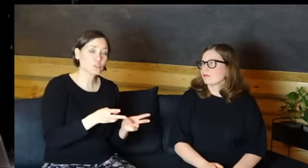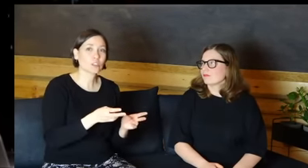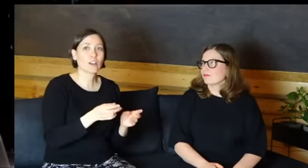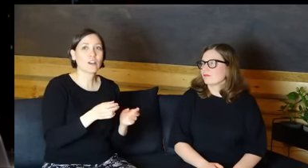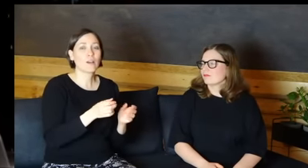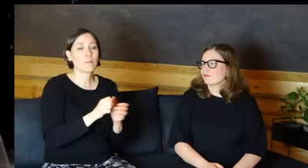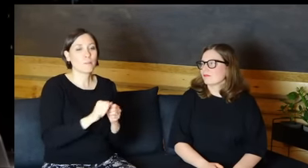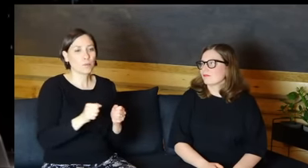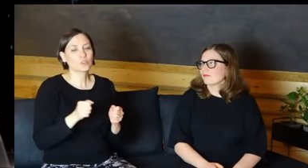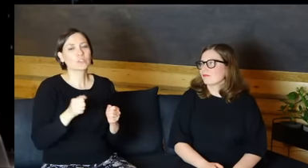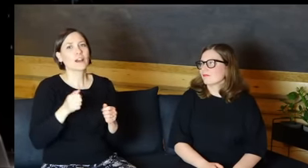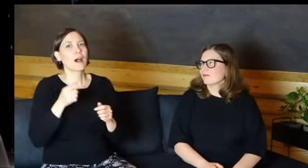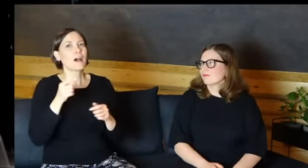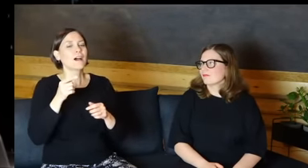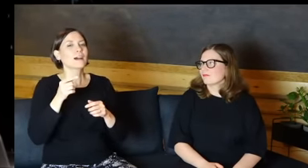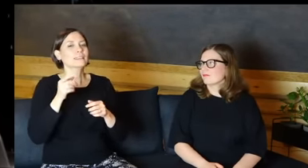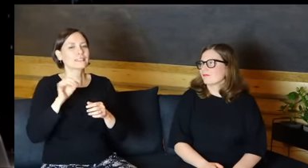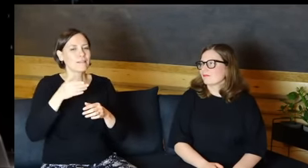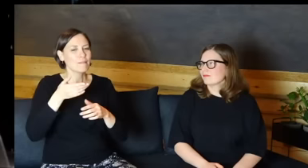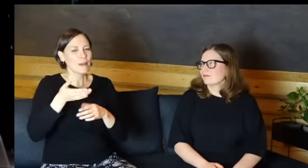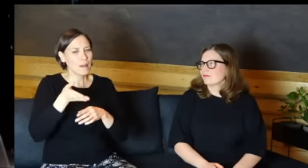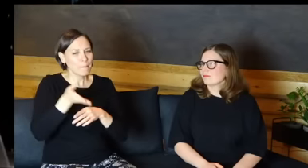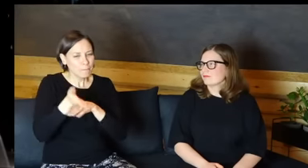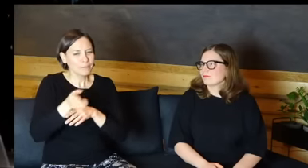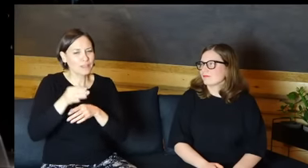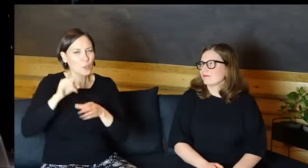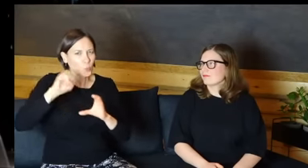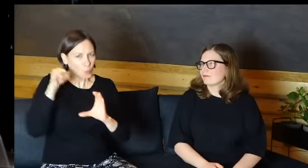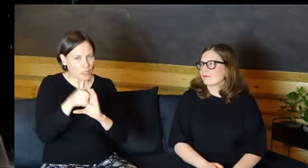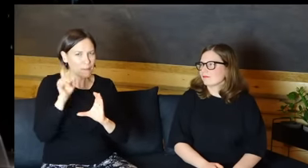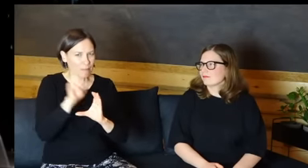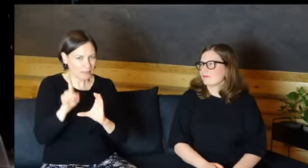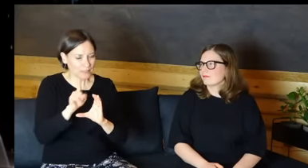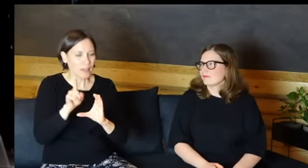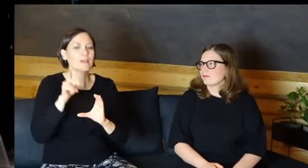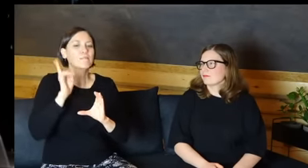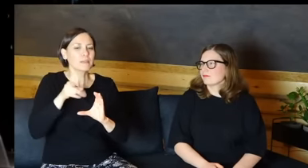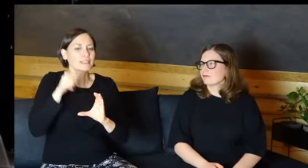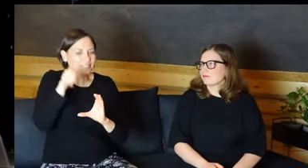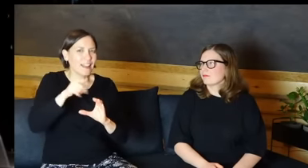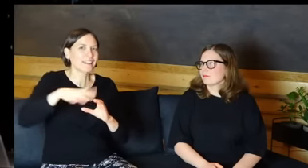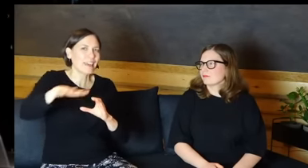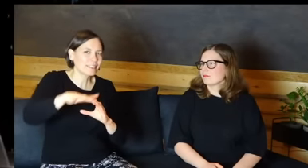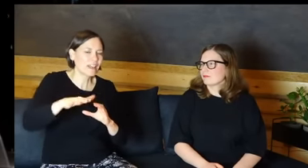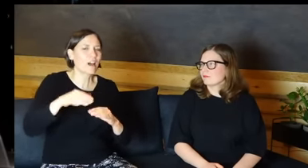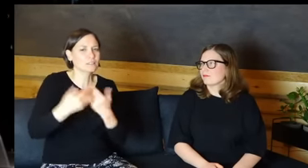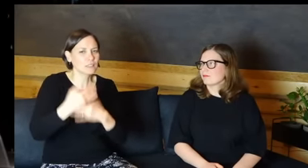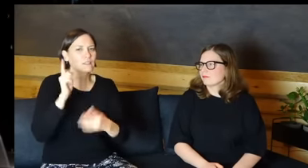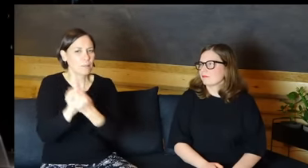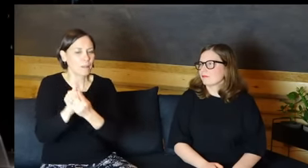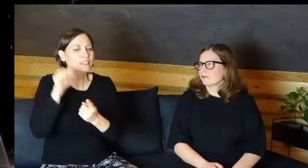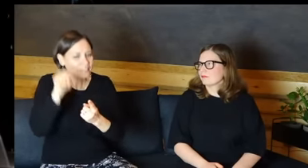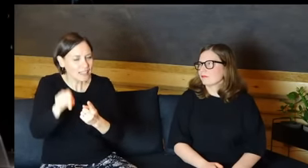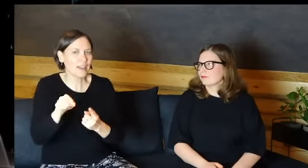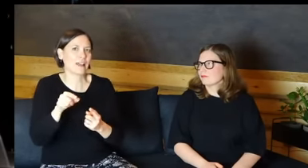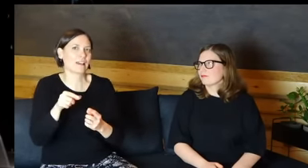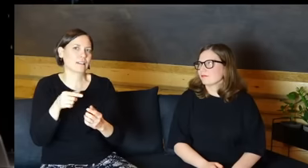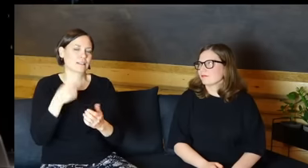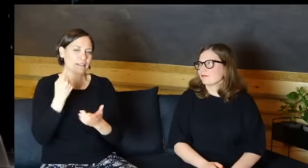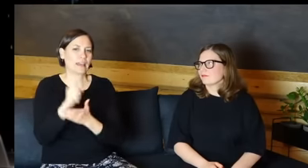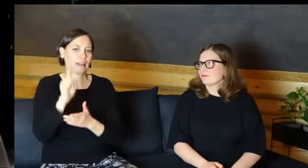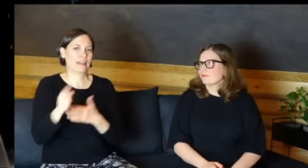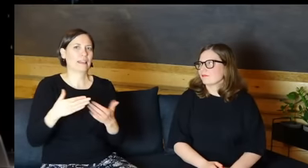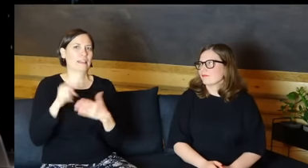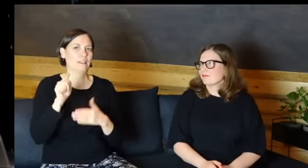itse liiketoiminta on kuitenkin siellä hyvin konkreettisessa tekemisessä. Hiukan lukuina meidän tätä kulunutta